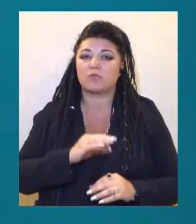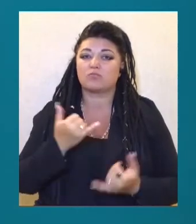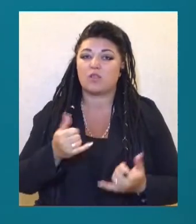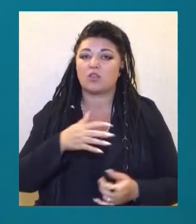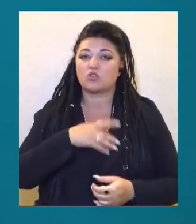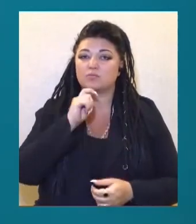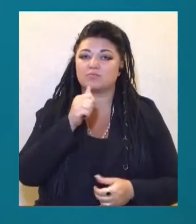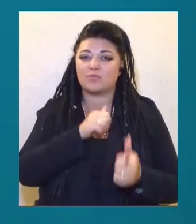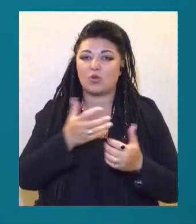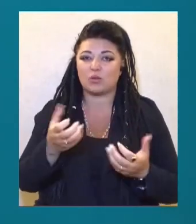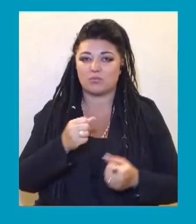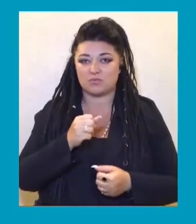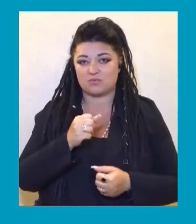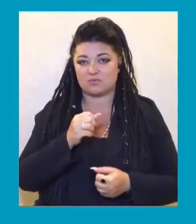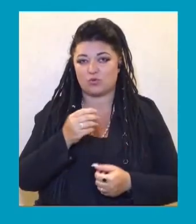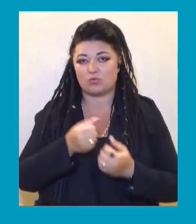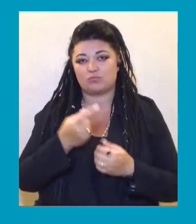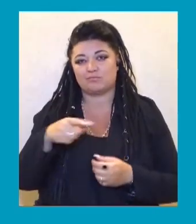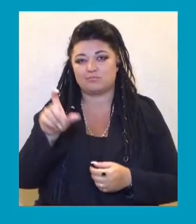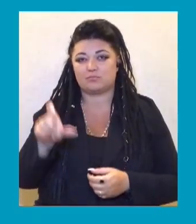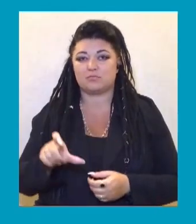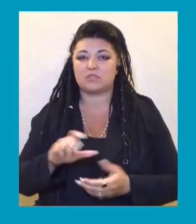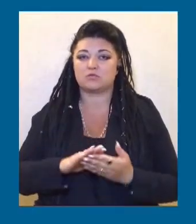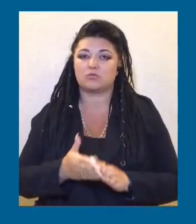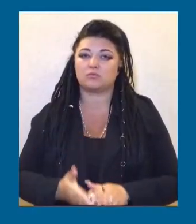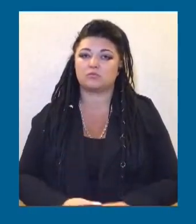отримати коментар жінки щодо ситуації.